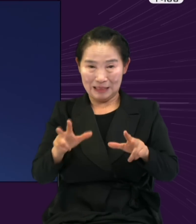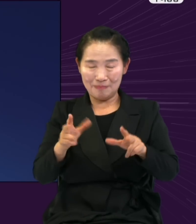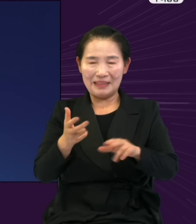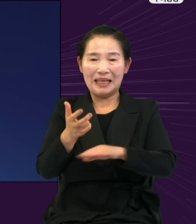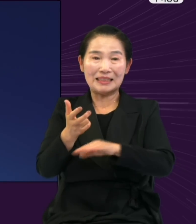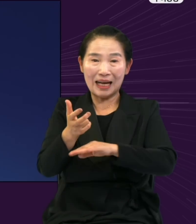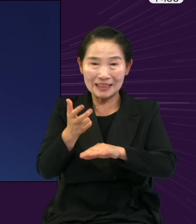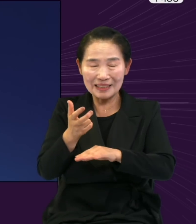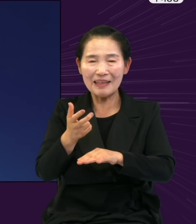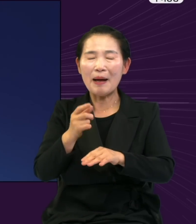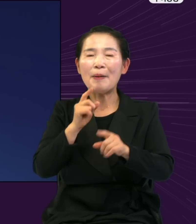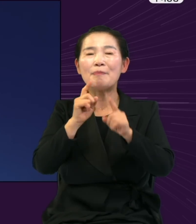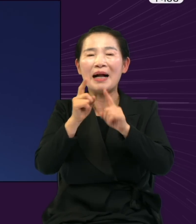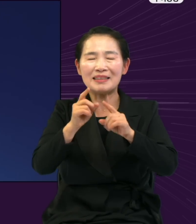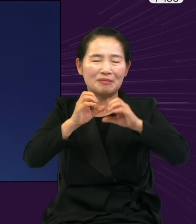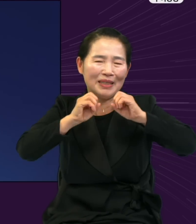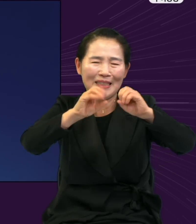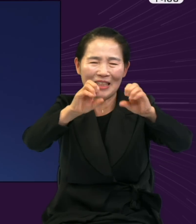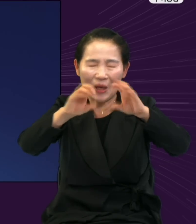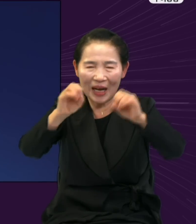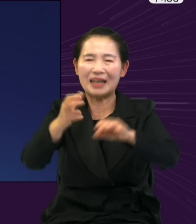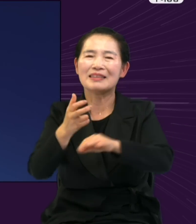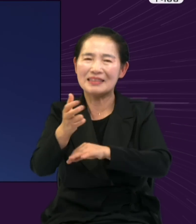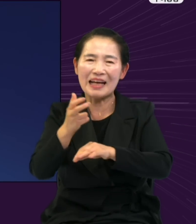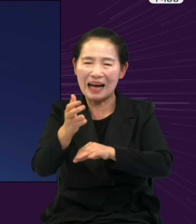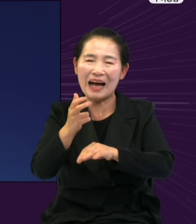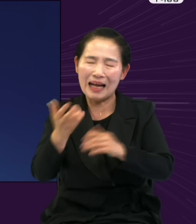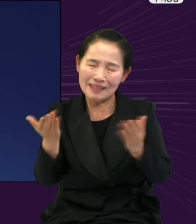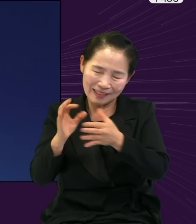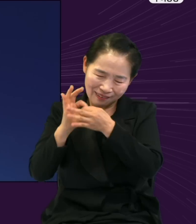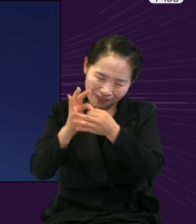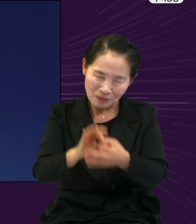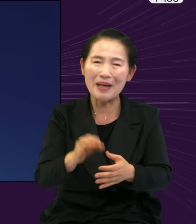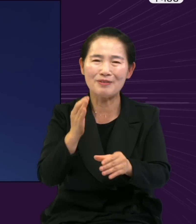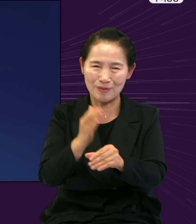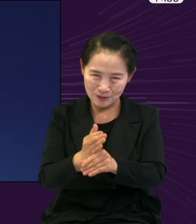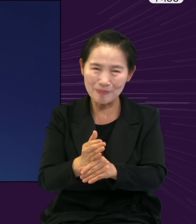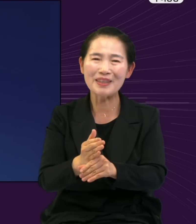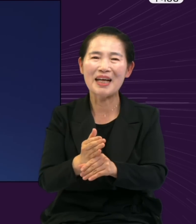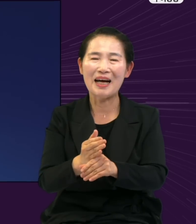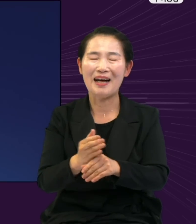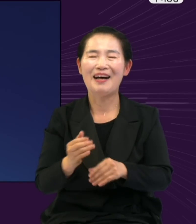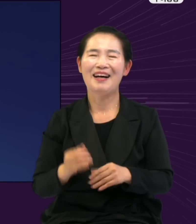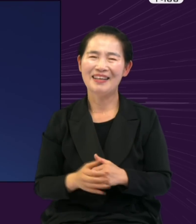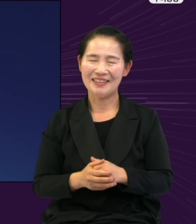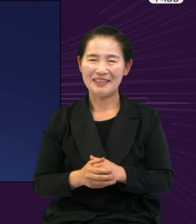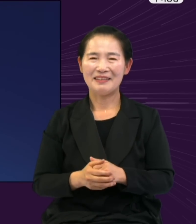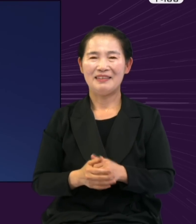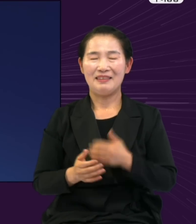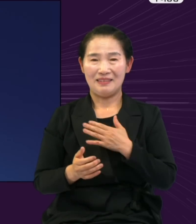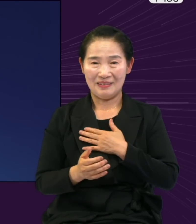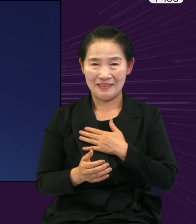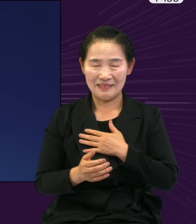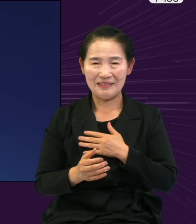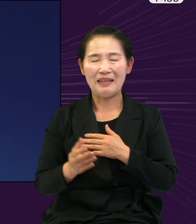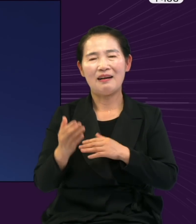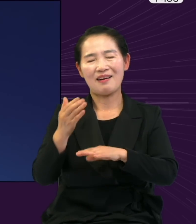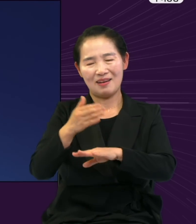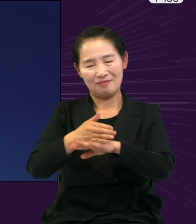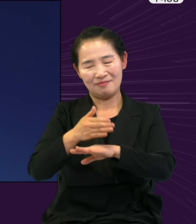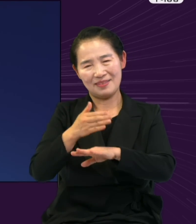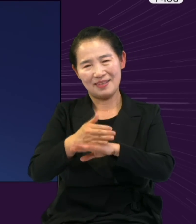말씀을 나르는 차가 되었거든요. 저는 감사함으로 그 땅을 돌아서 집으로